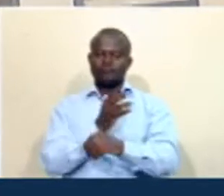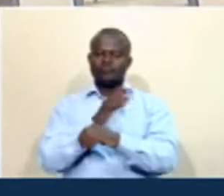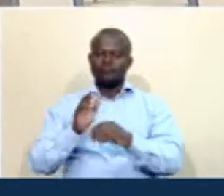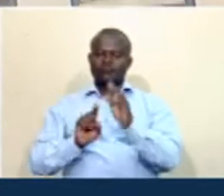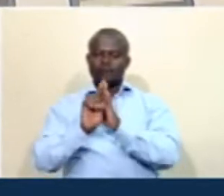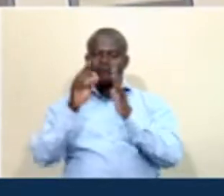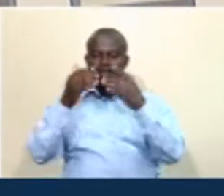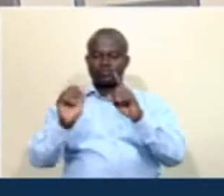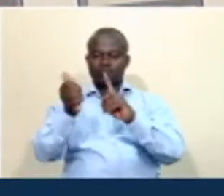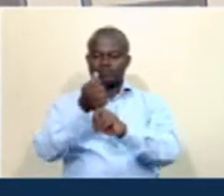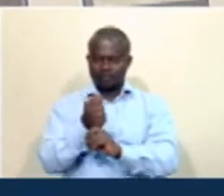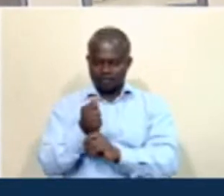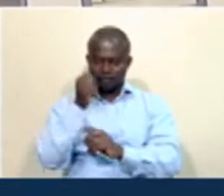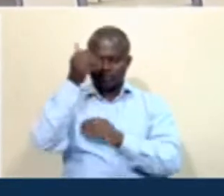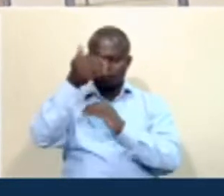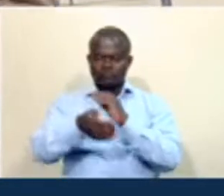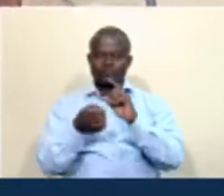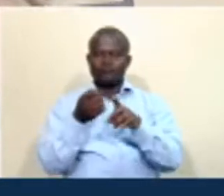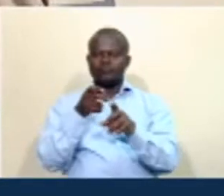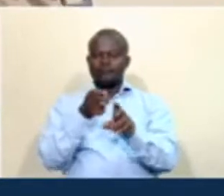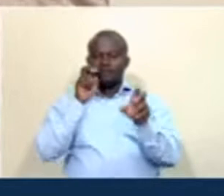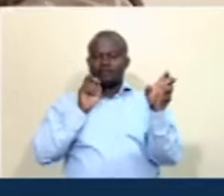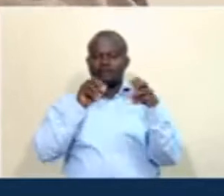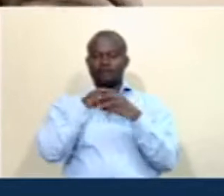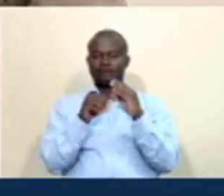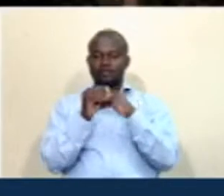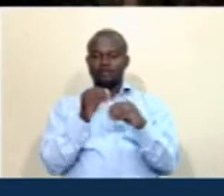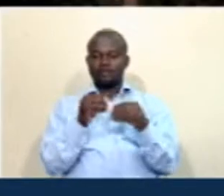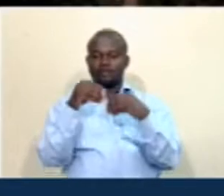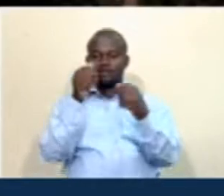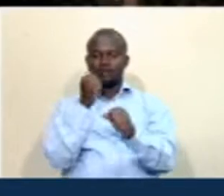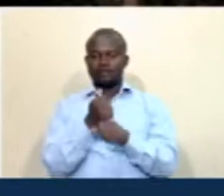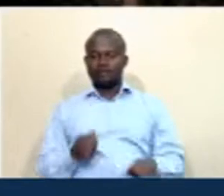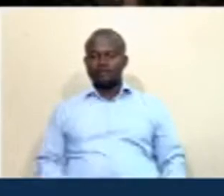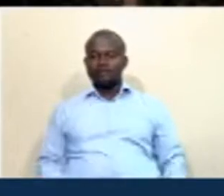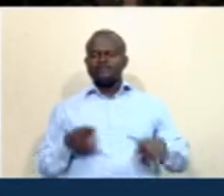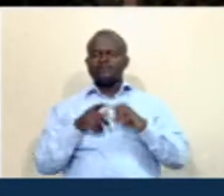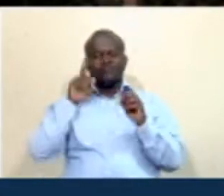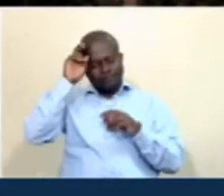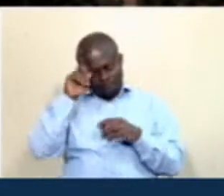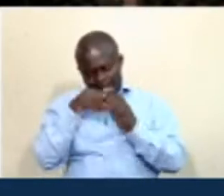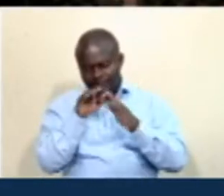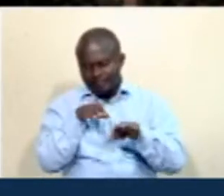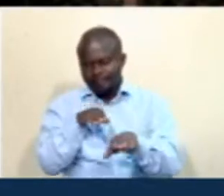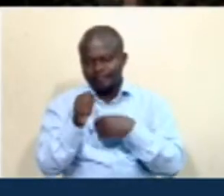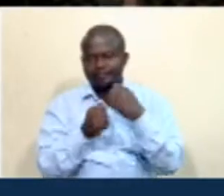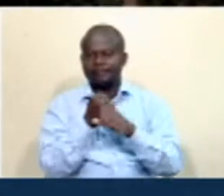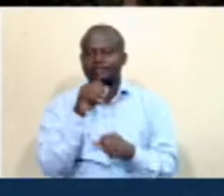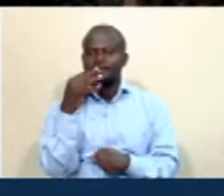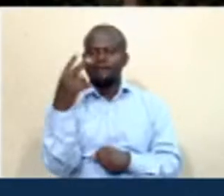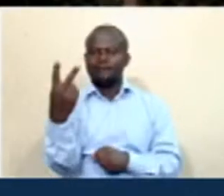iterambere bamaze kwigezaho nyuma yo kuva mu burembetsi bagahabwa akazi. Ariko ngatekereza sinzadoda n'imyaka 42